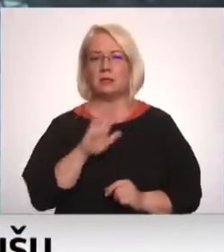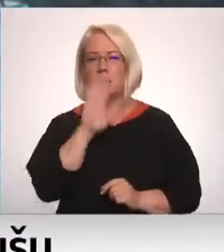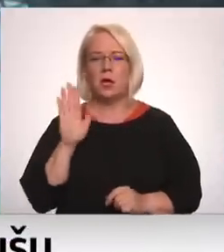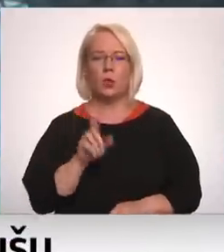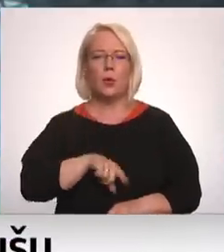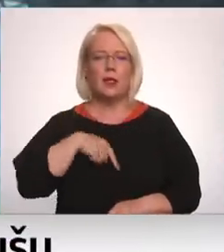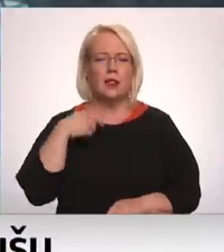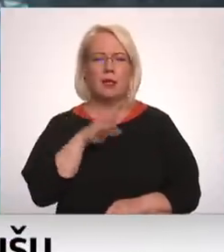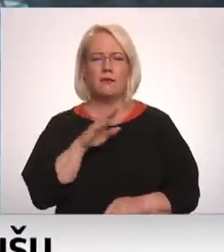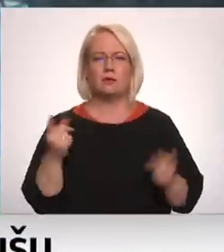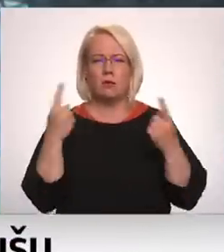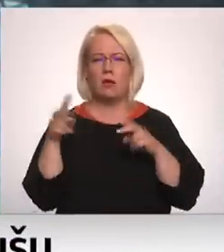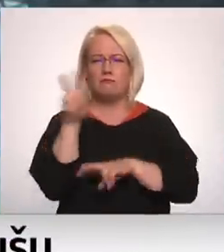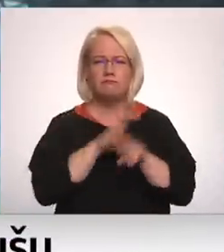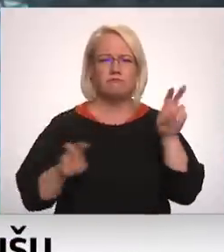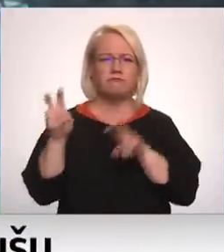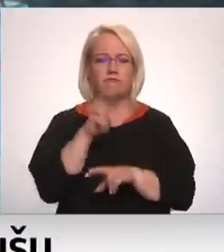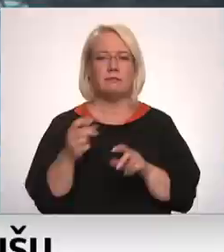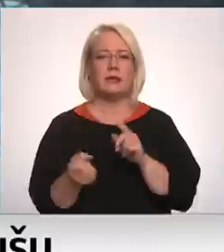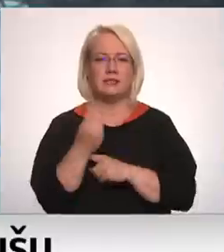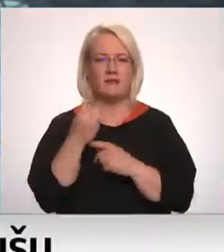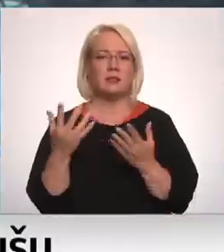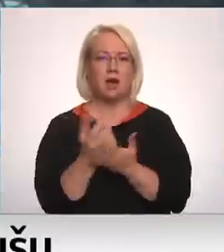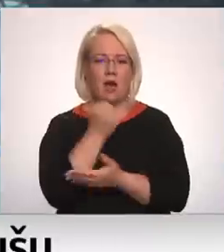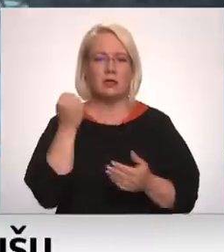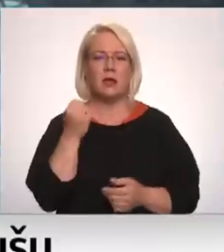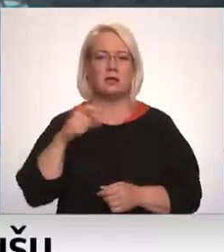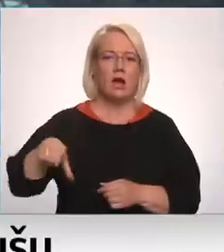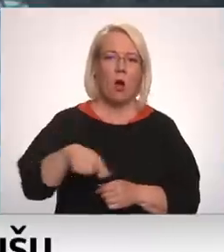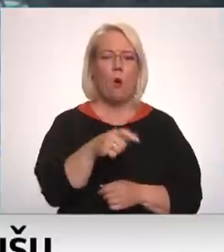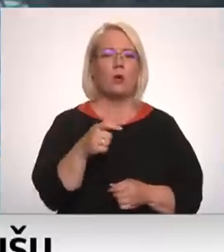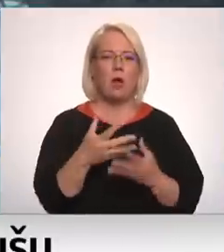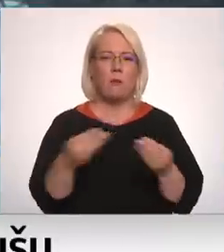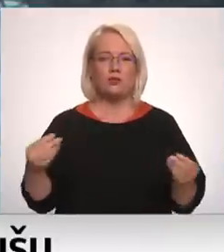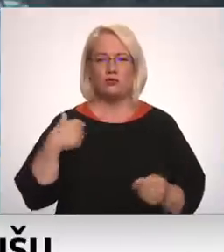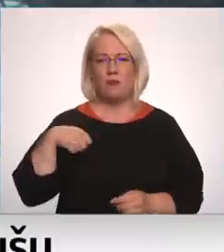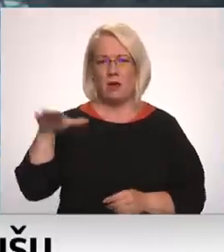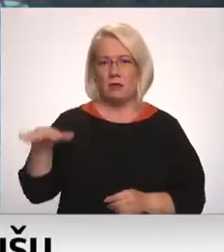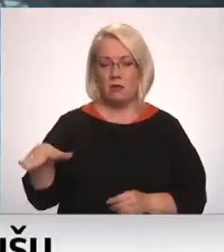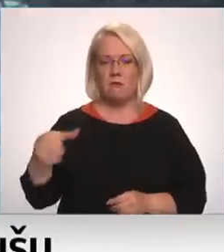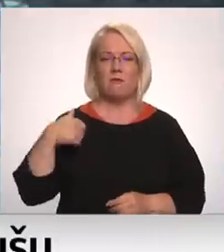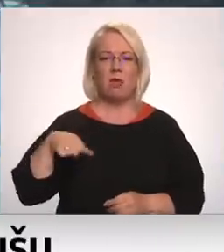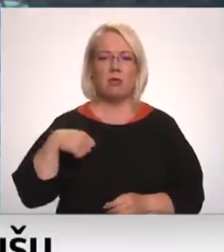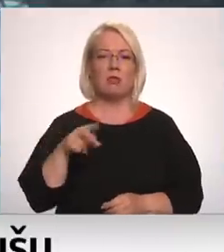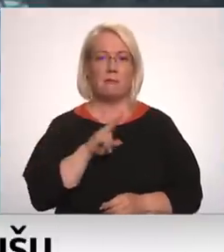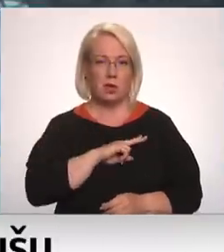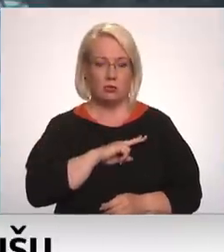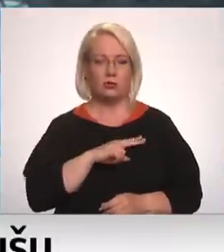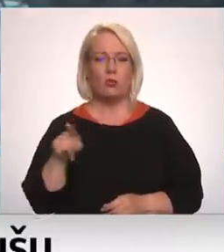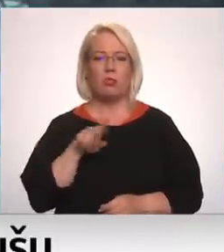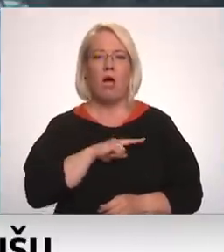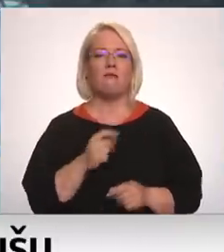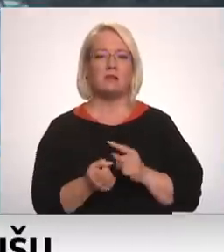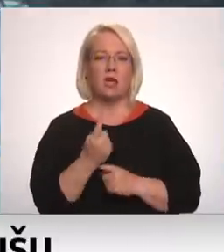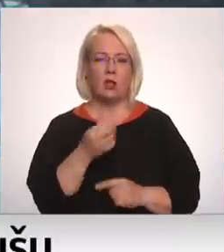ilgiem nepārtrauktiem meklēšanas darbiem izdevies atrast Gaujā pazudušo 5-gadīgo Evitu. Meitenīte mirusi, un viņas nāves cēloni